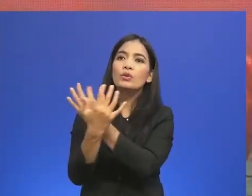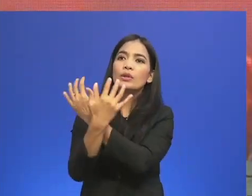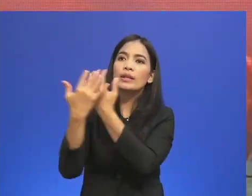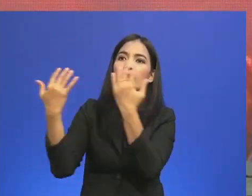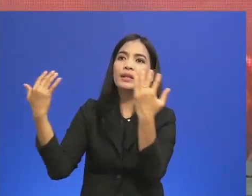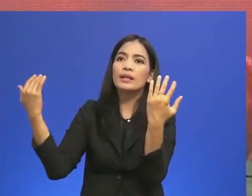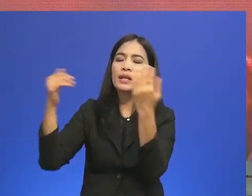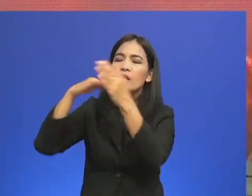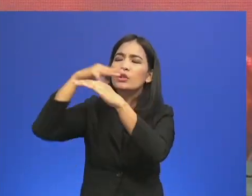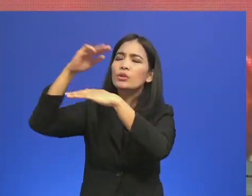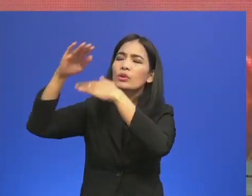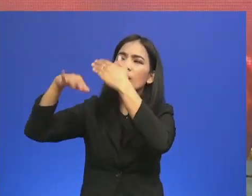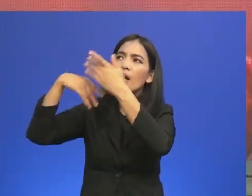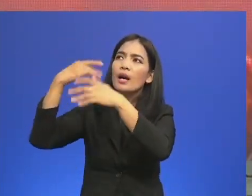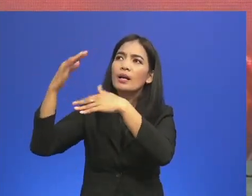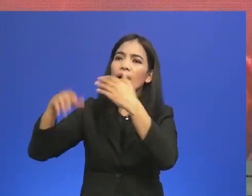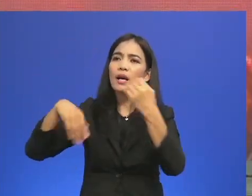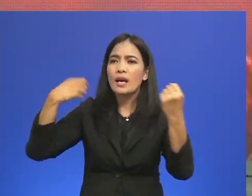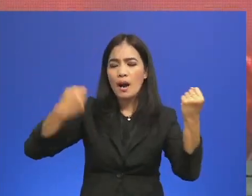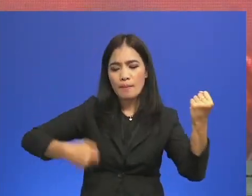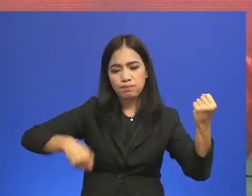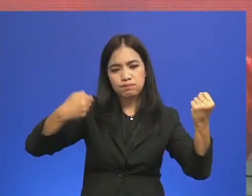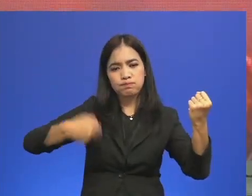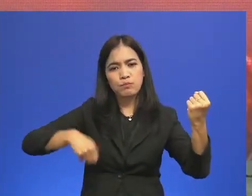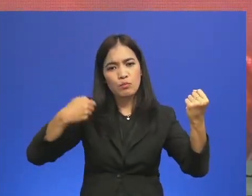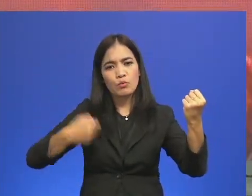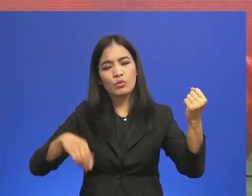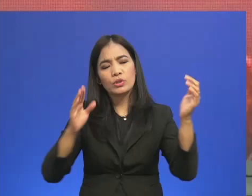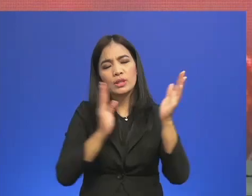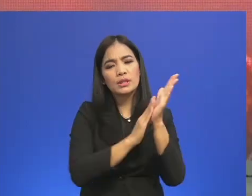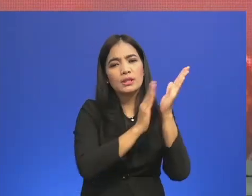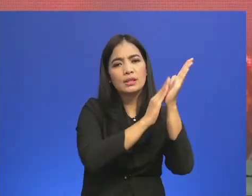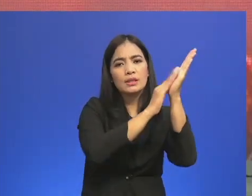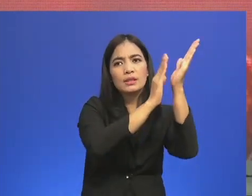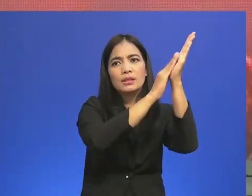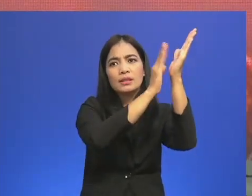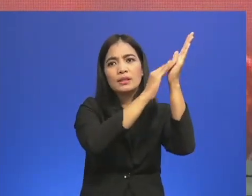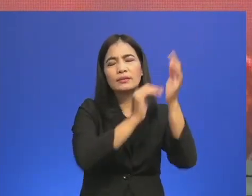penghuni surga gegap memuji.